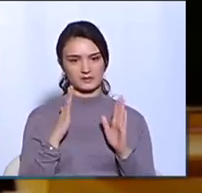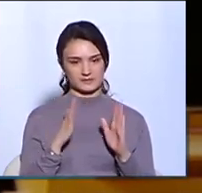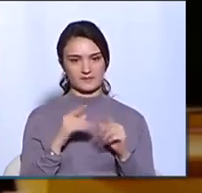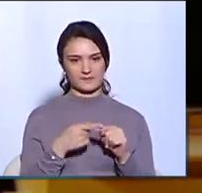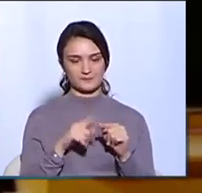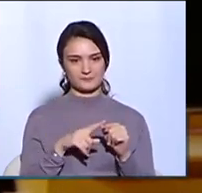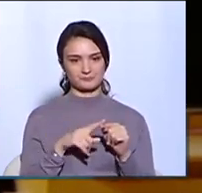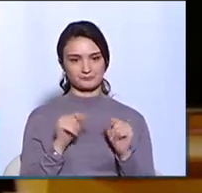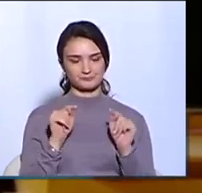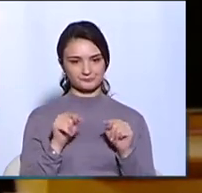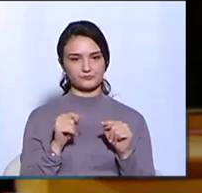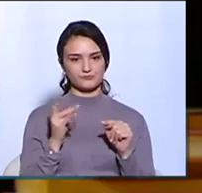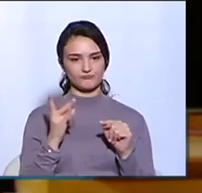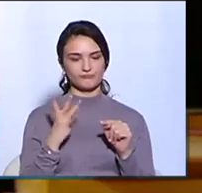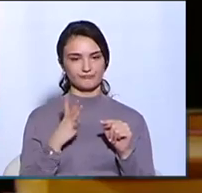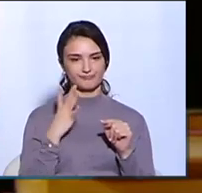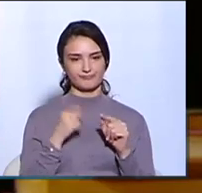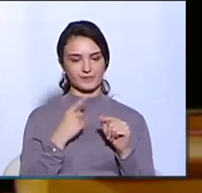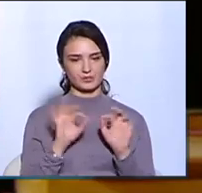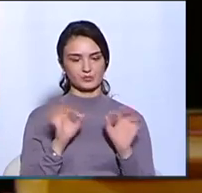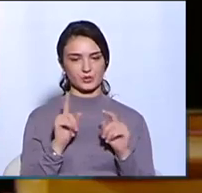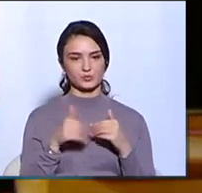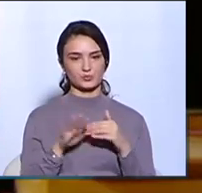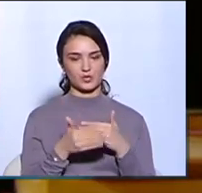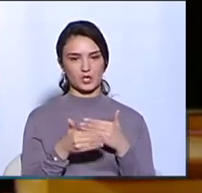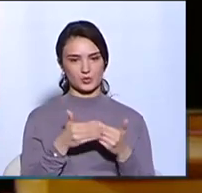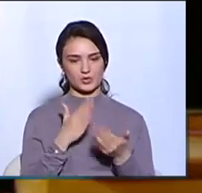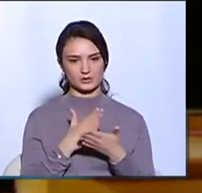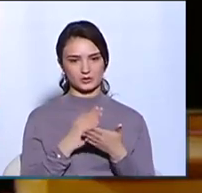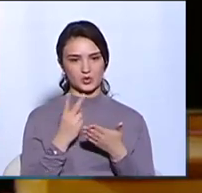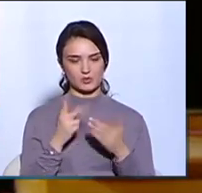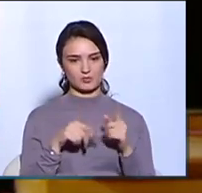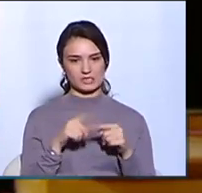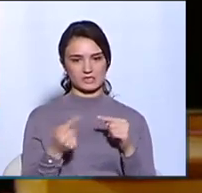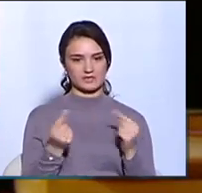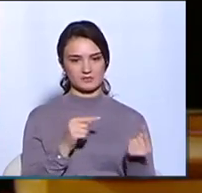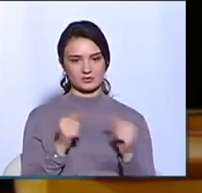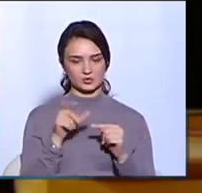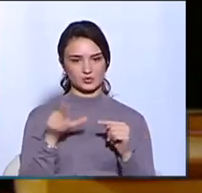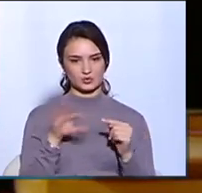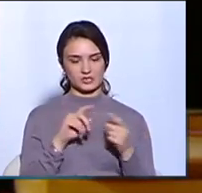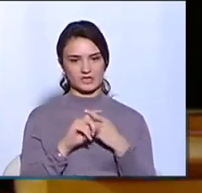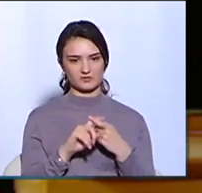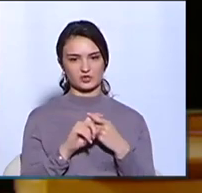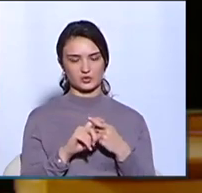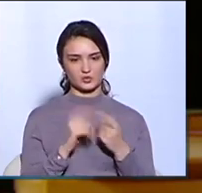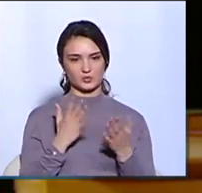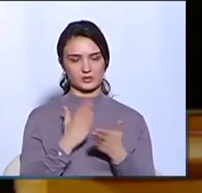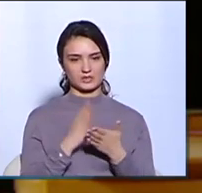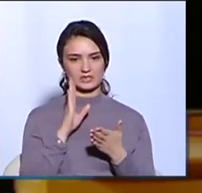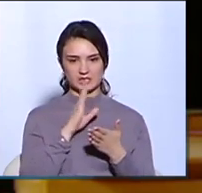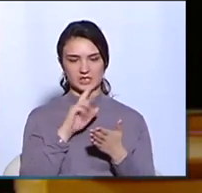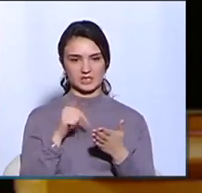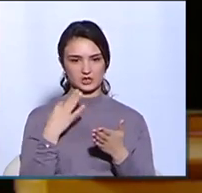გამოვლინდება. აქ უნდა აღინიშნოს, რომ რაც უფრო ახლო არის ორ მონათესავე ადამიანს შორის კავშირი, თუ არის ეს დედა